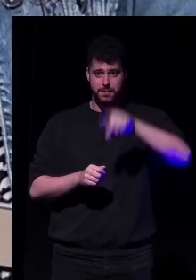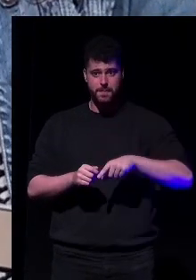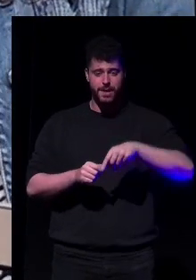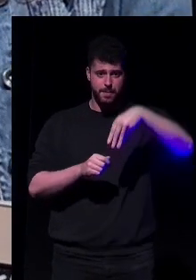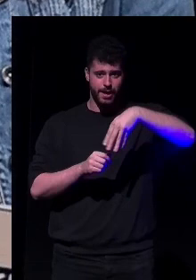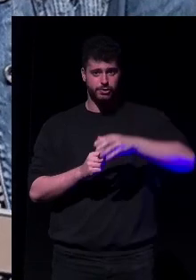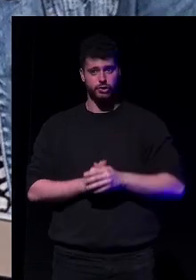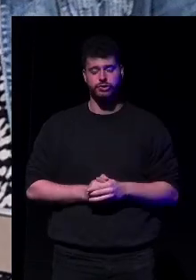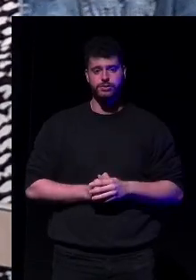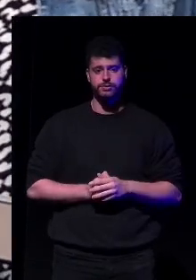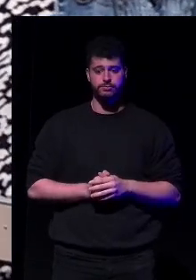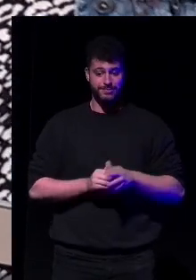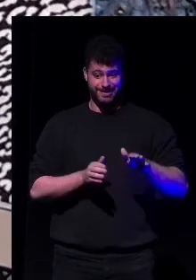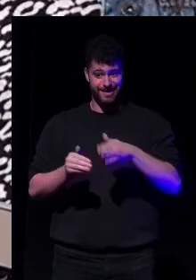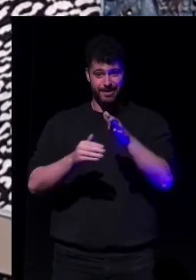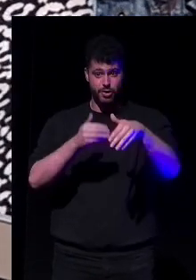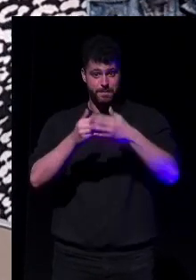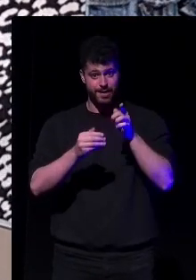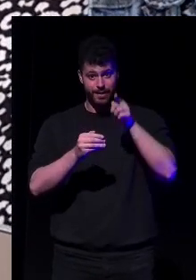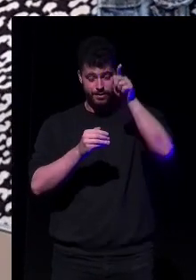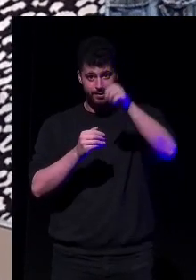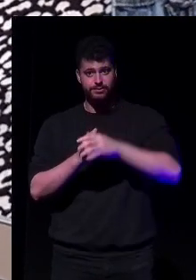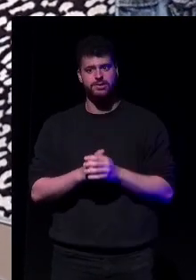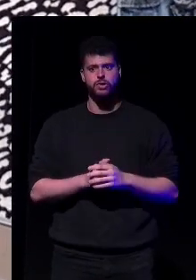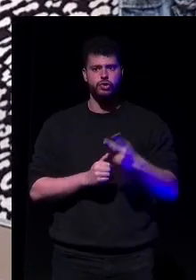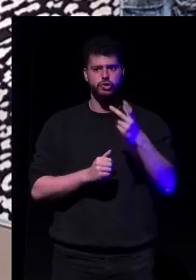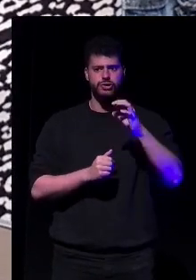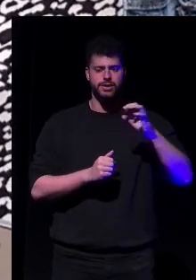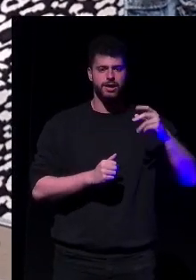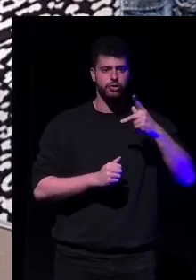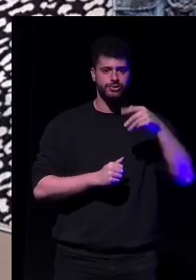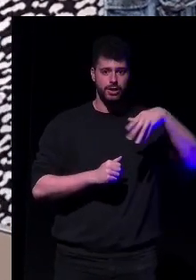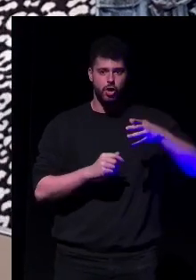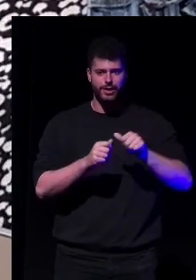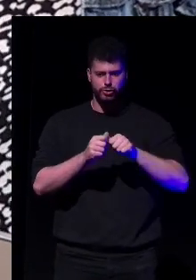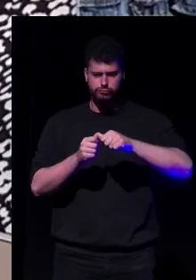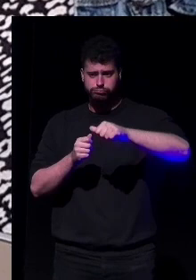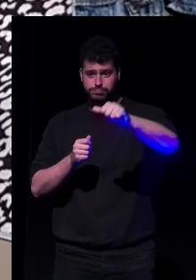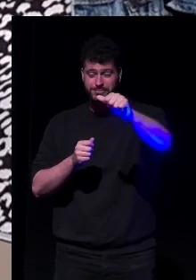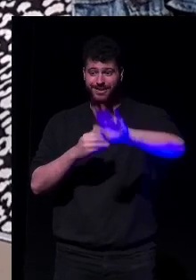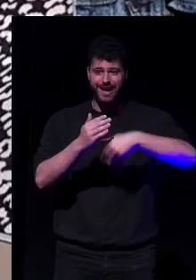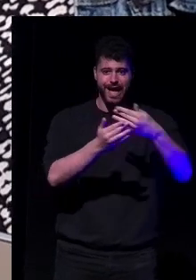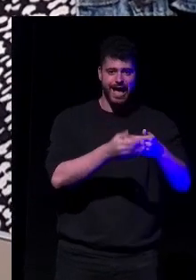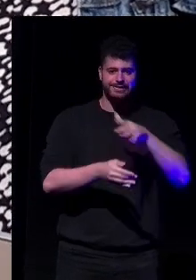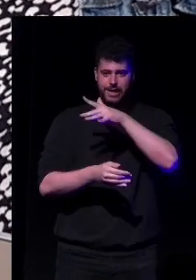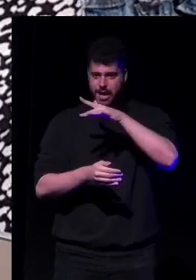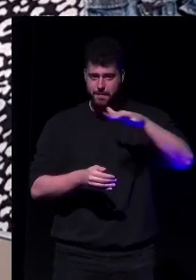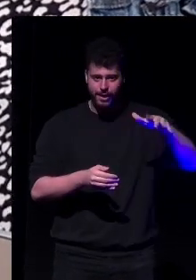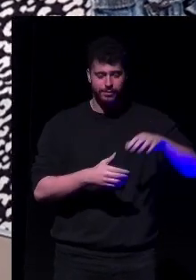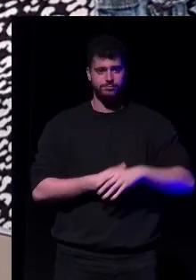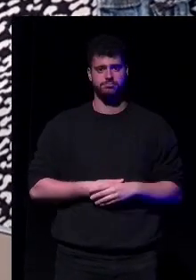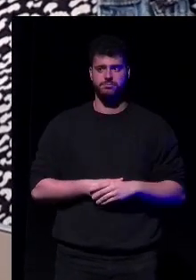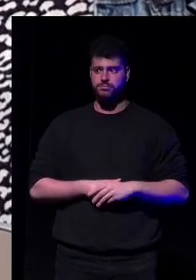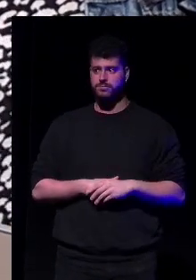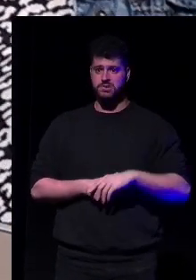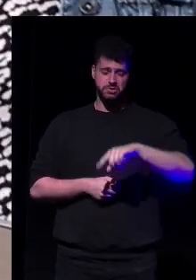riu. Un riu que després, en poc més de 200 quilòmetres, desemboca al mar. I bé, potser nosaltres ho